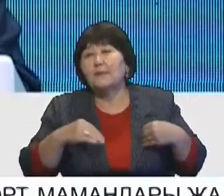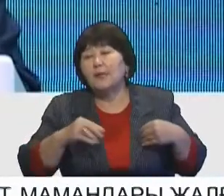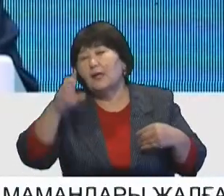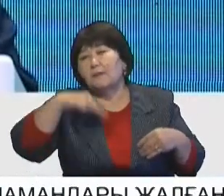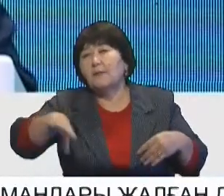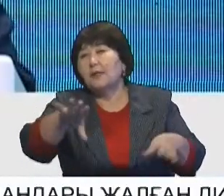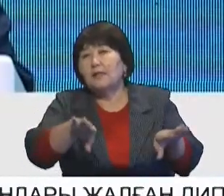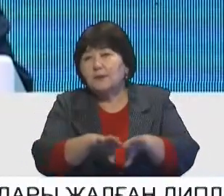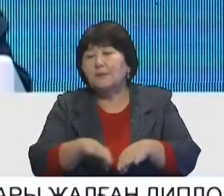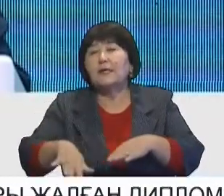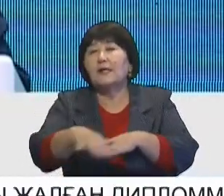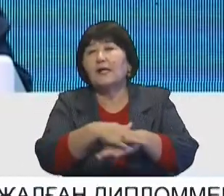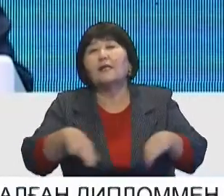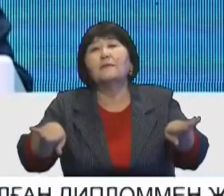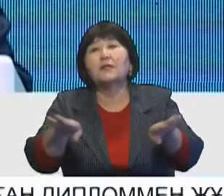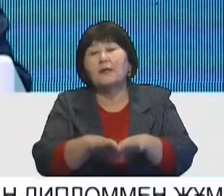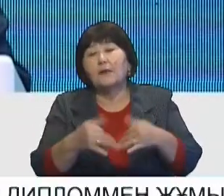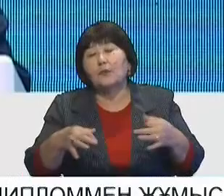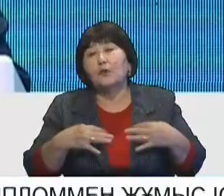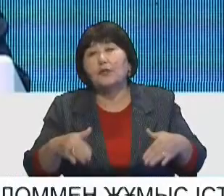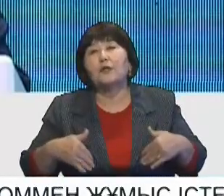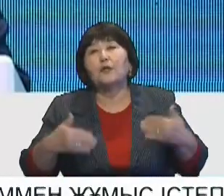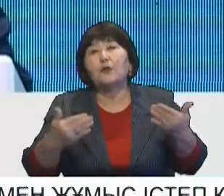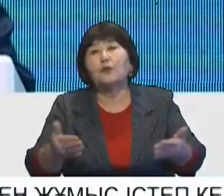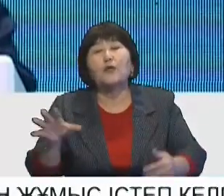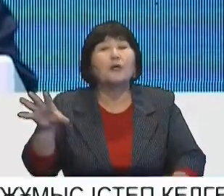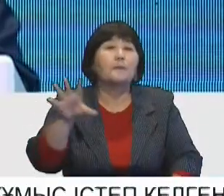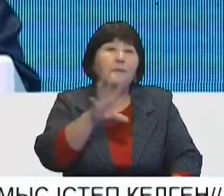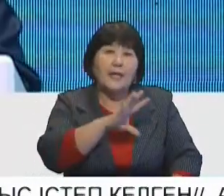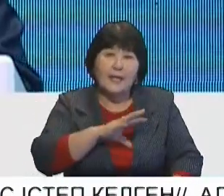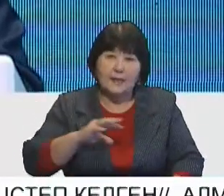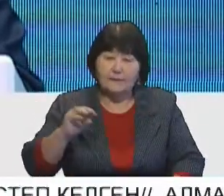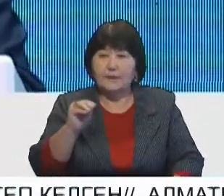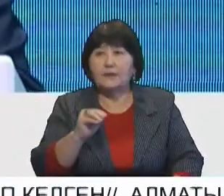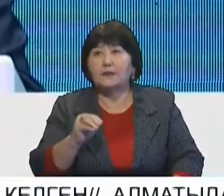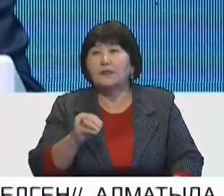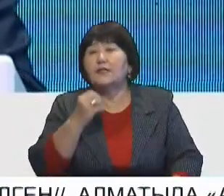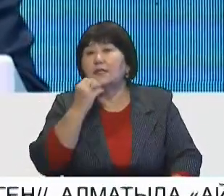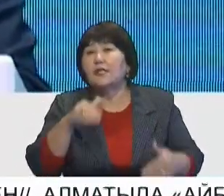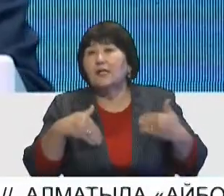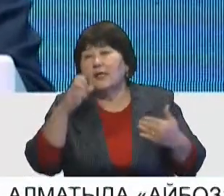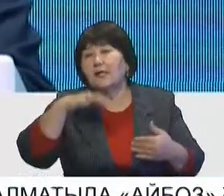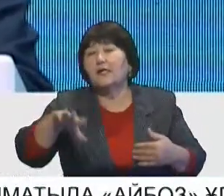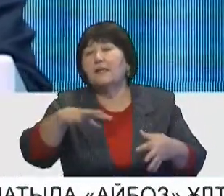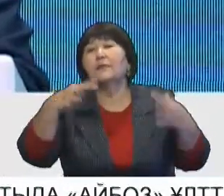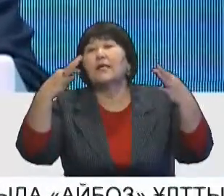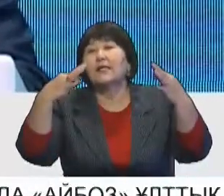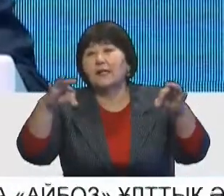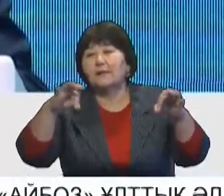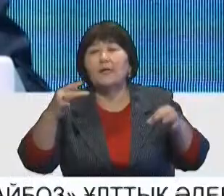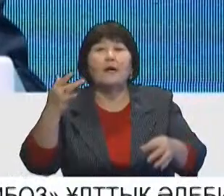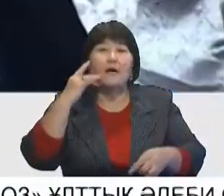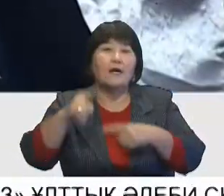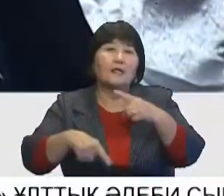де бір, халқымыз да бір. Бүгінгі мереке құтты болсын, барыңызға жақсылық тілеймін, еліміздің егемендігі